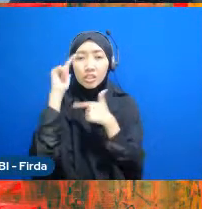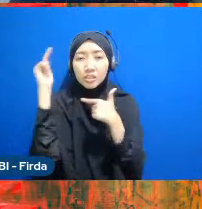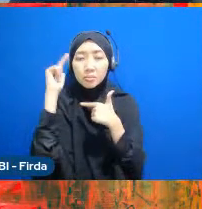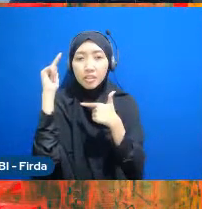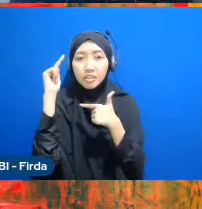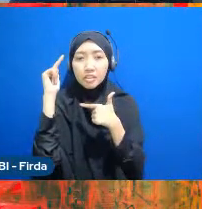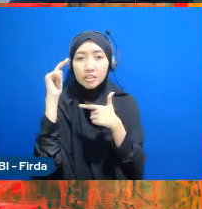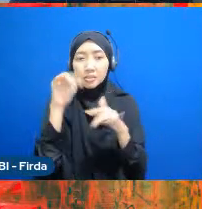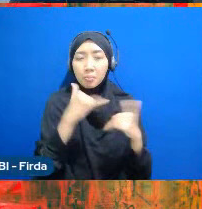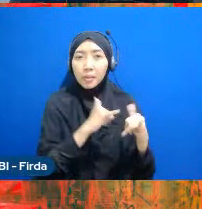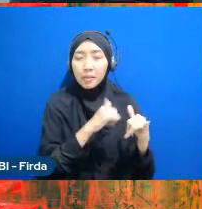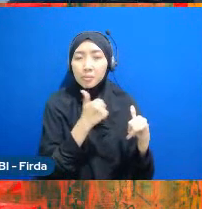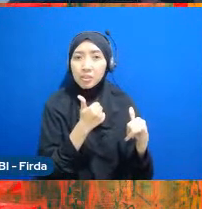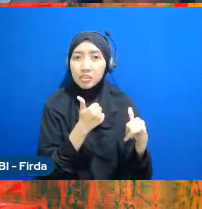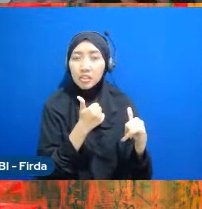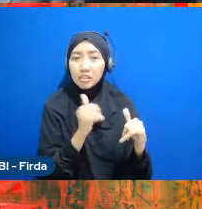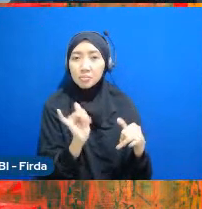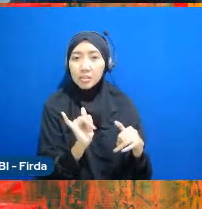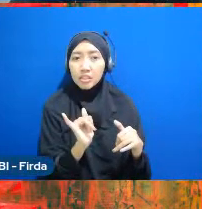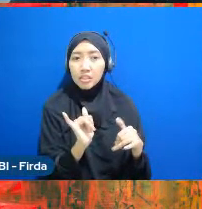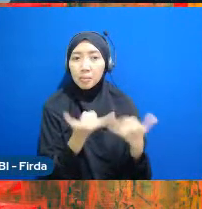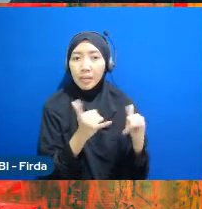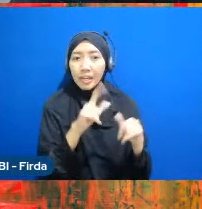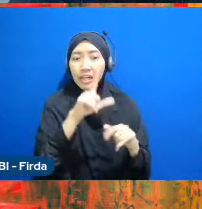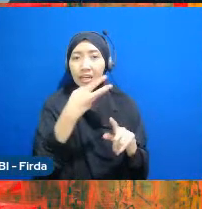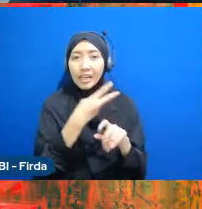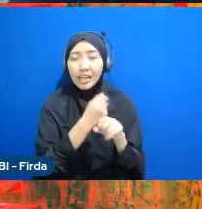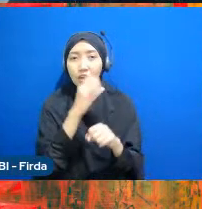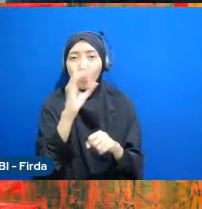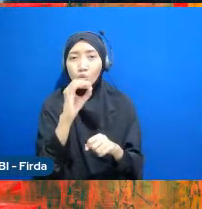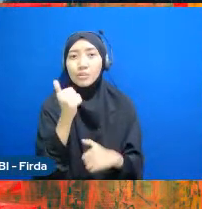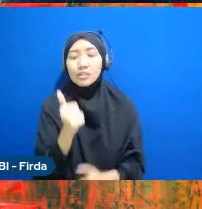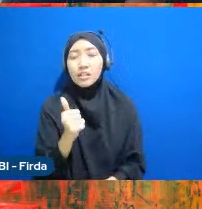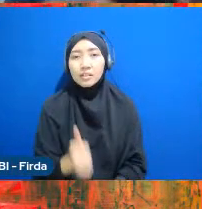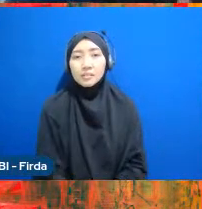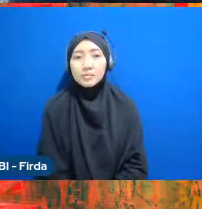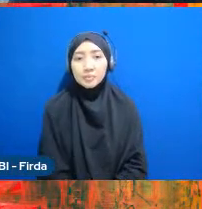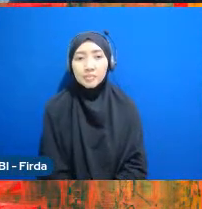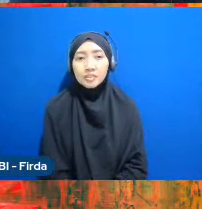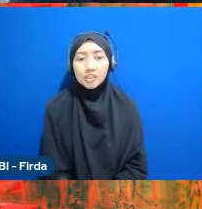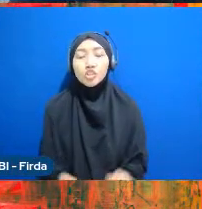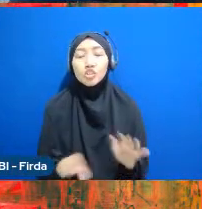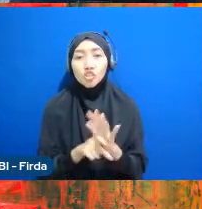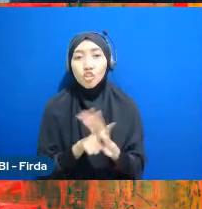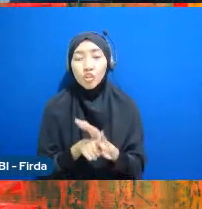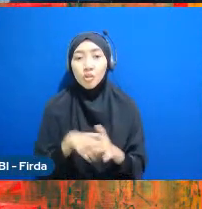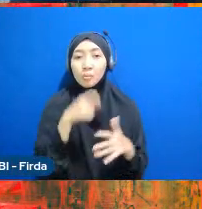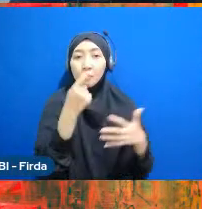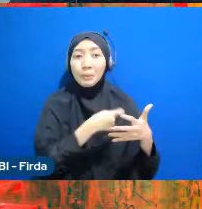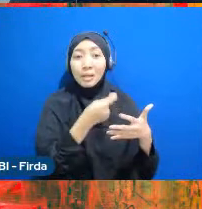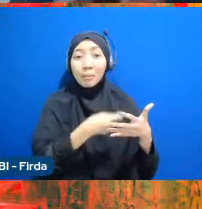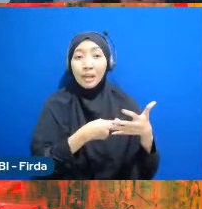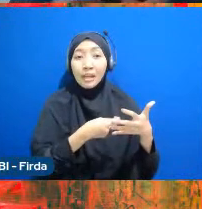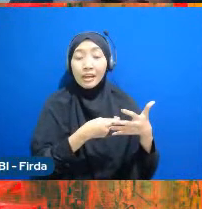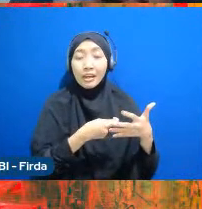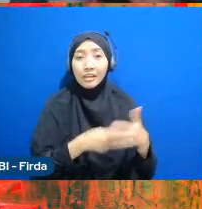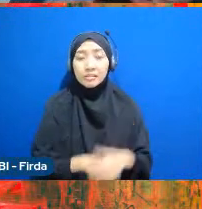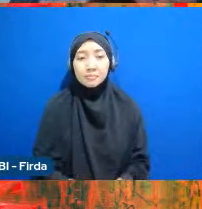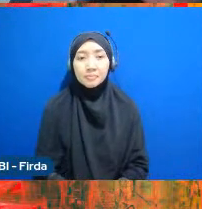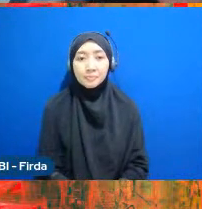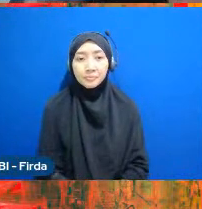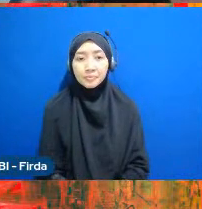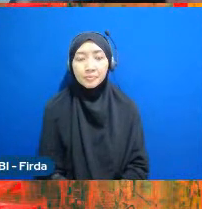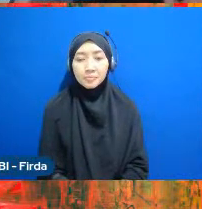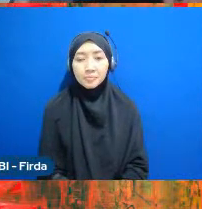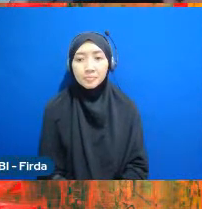play lagi bisa berbentuk main Lego, itu bisa juga sebenarnya. Ya, tadi contoh aja ya, menggambar. Jadi coba sih